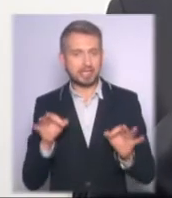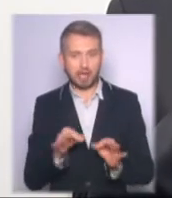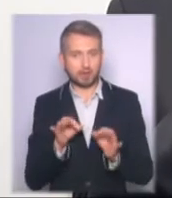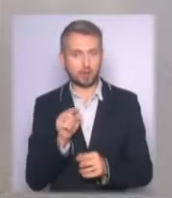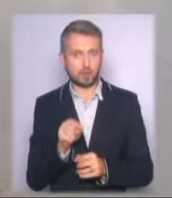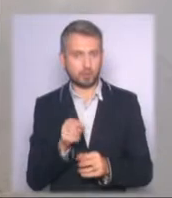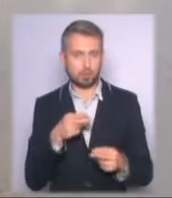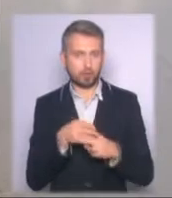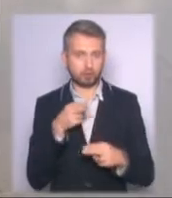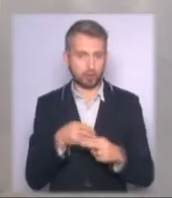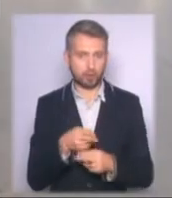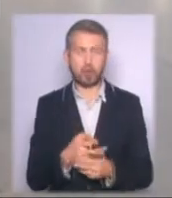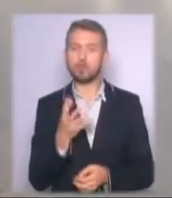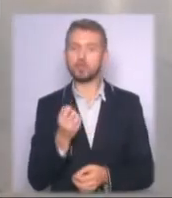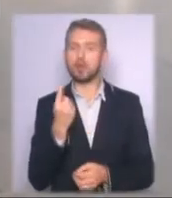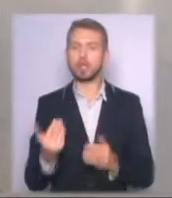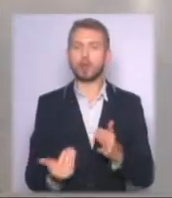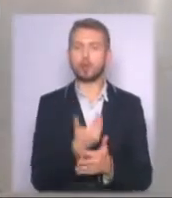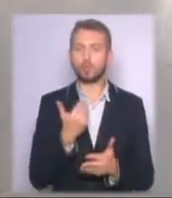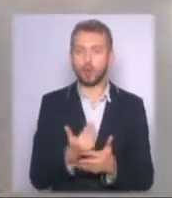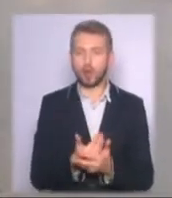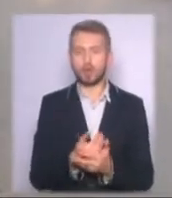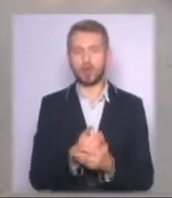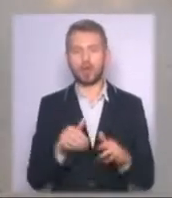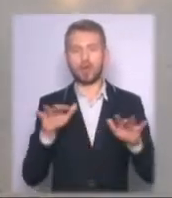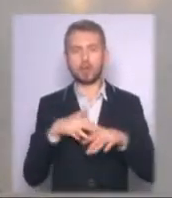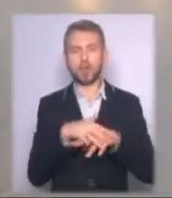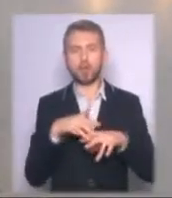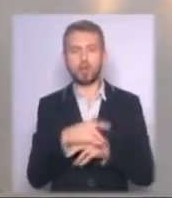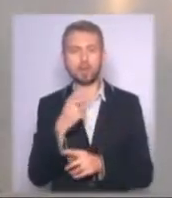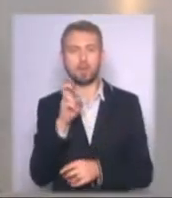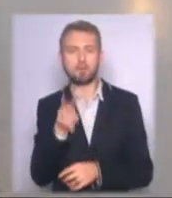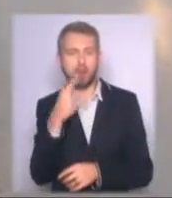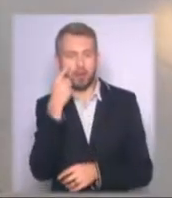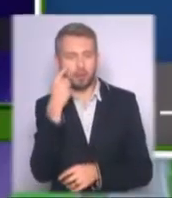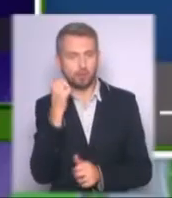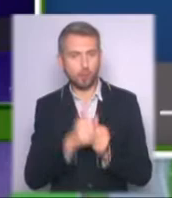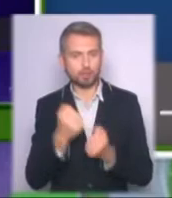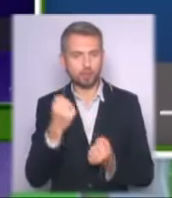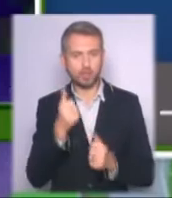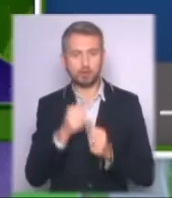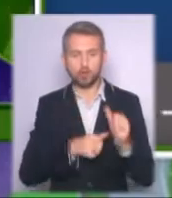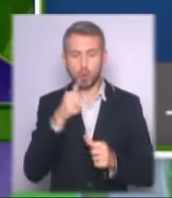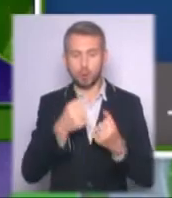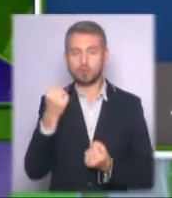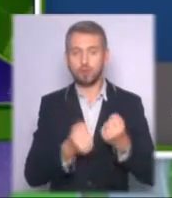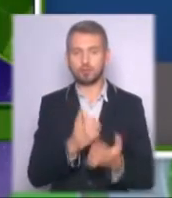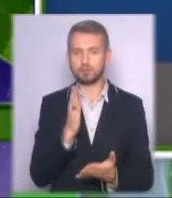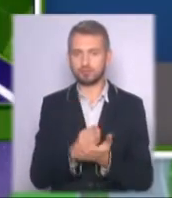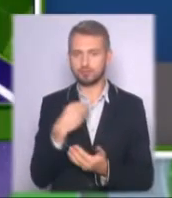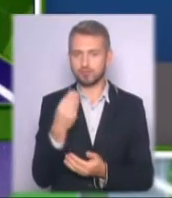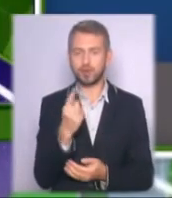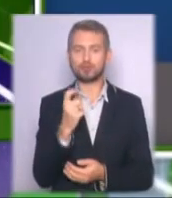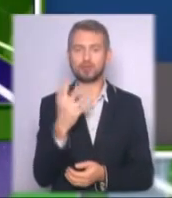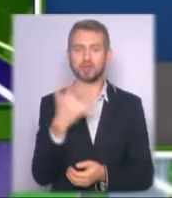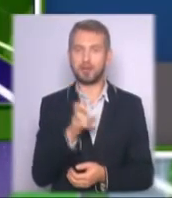тут перешкод. Ще одна новація – нарахування балів кожному водію. Щороку у кермувальника є 150